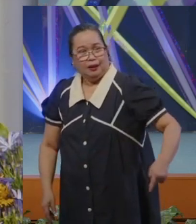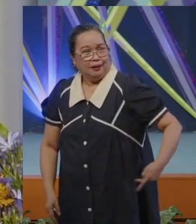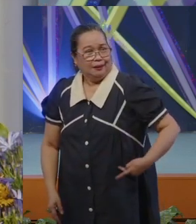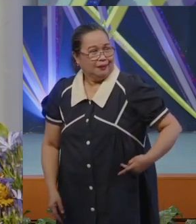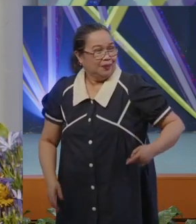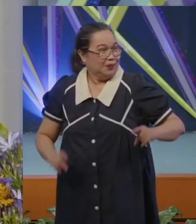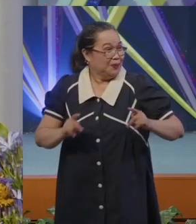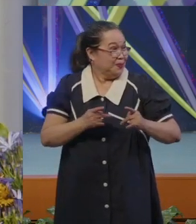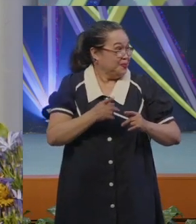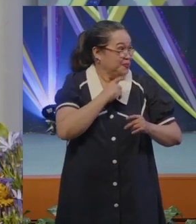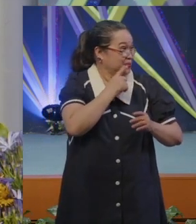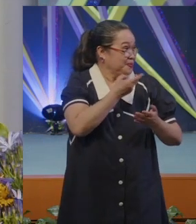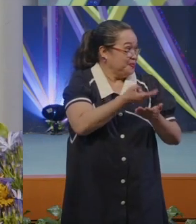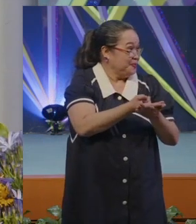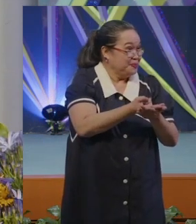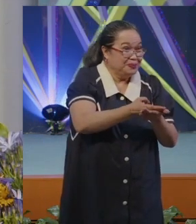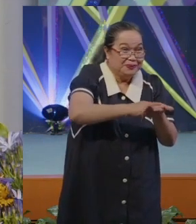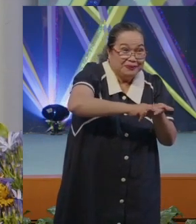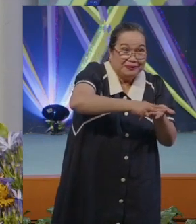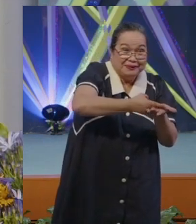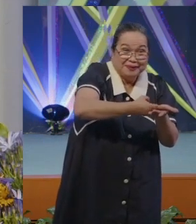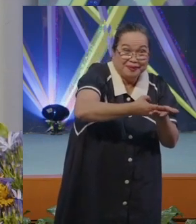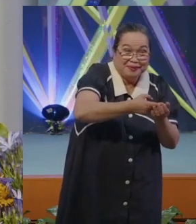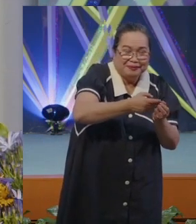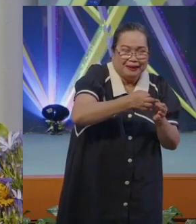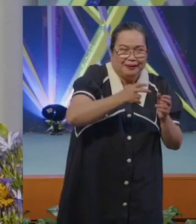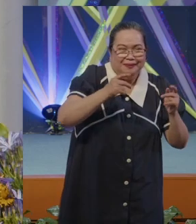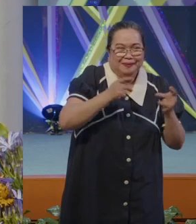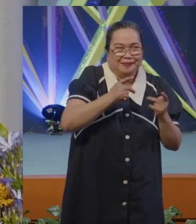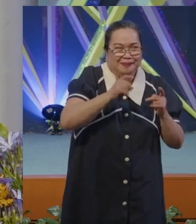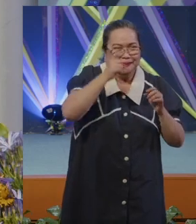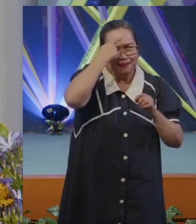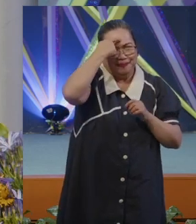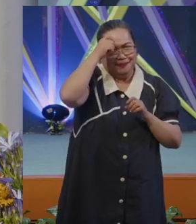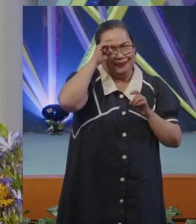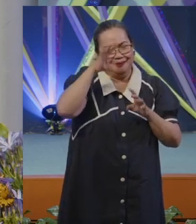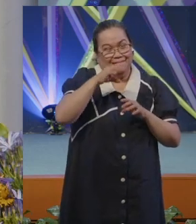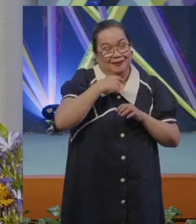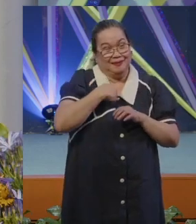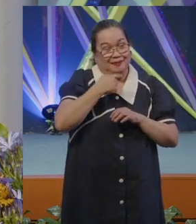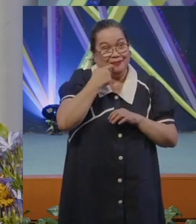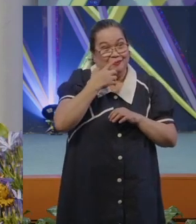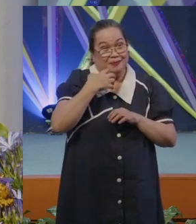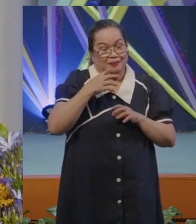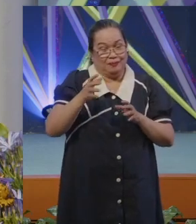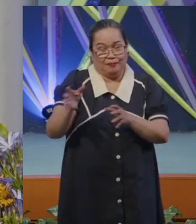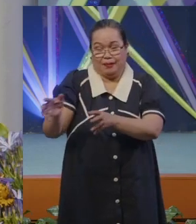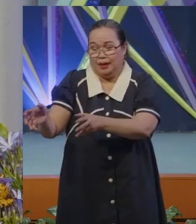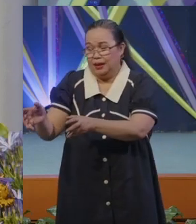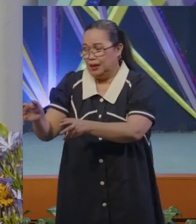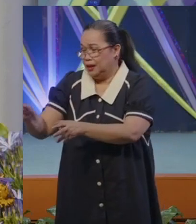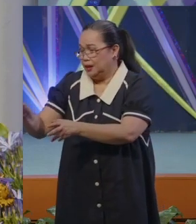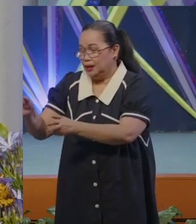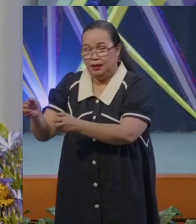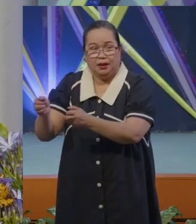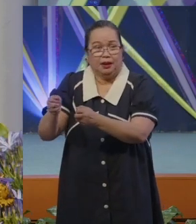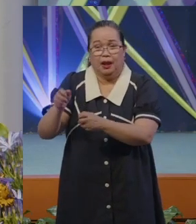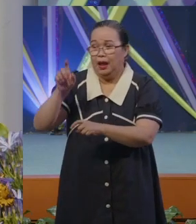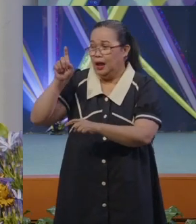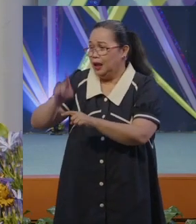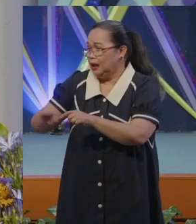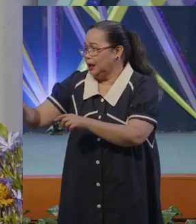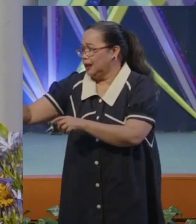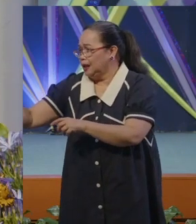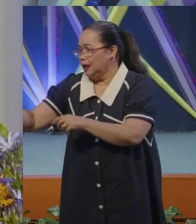balikat. Sa rayuma din. No? Kakapitan mo yung Bible mo kasi magbabasa ka. Hindi mo